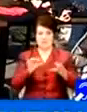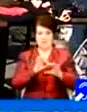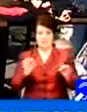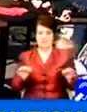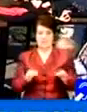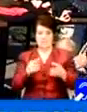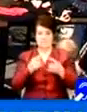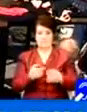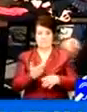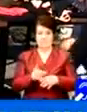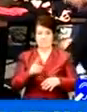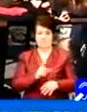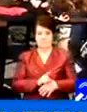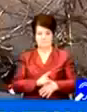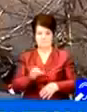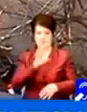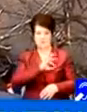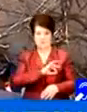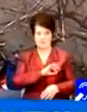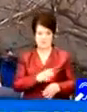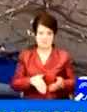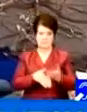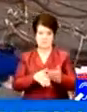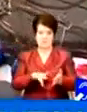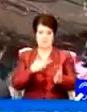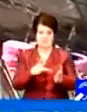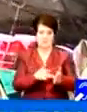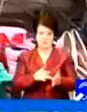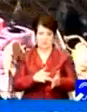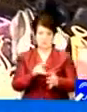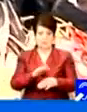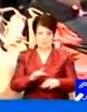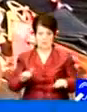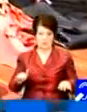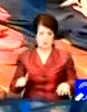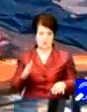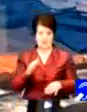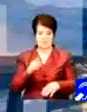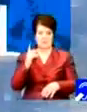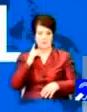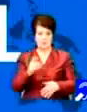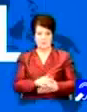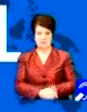că banii obținuți astfel vor fi folosiți pentru dotarea unui centru de terapii pentru copiii cu autism.